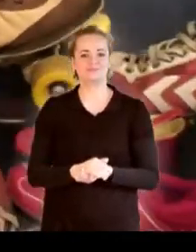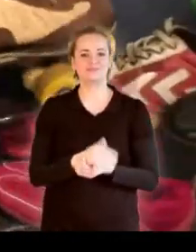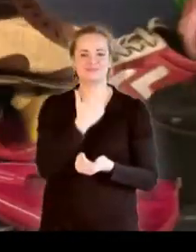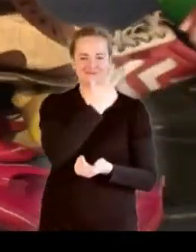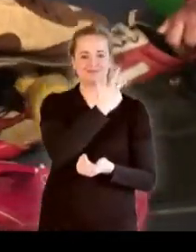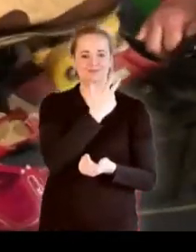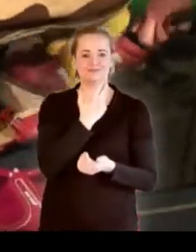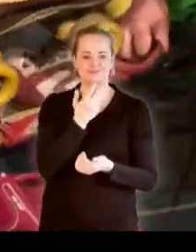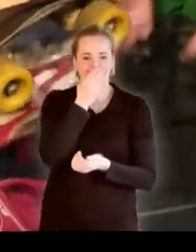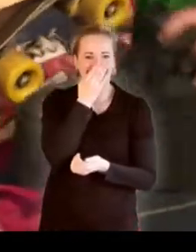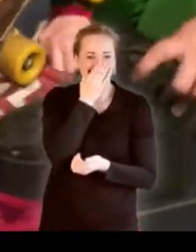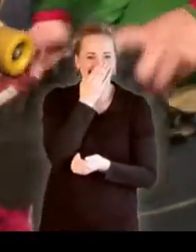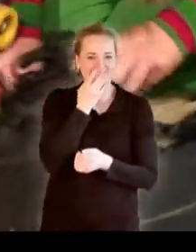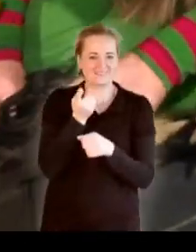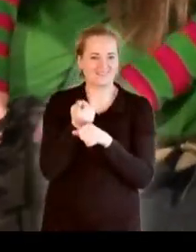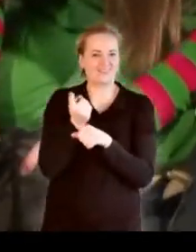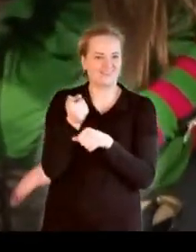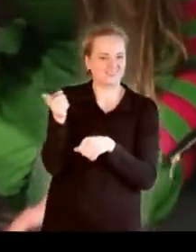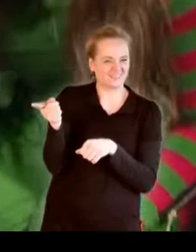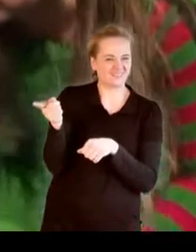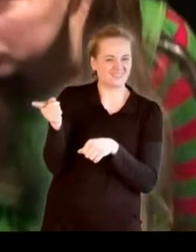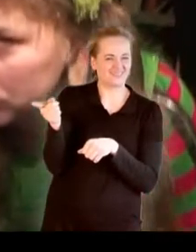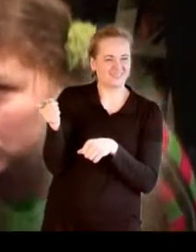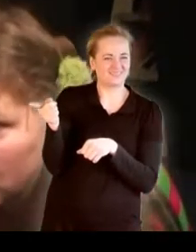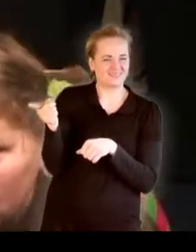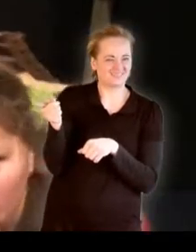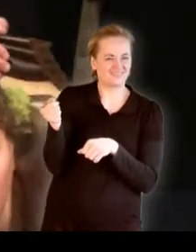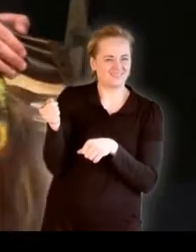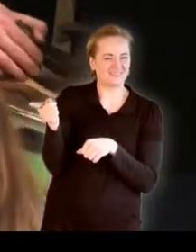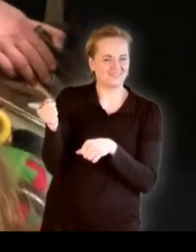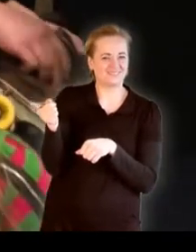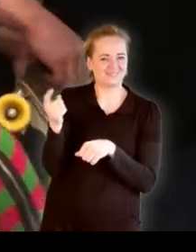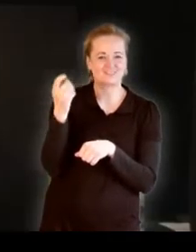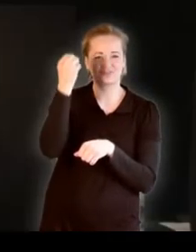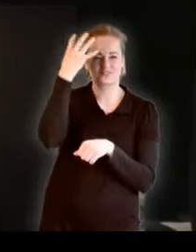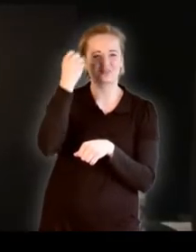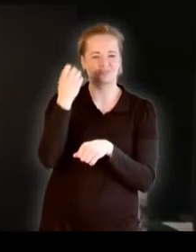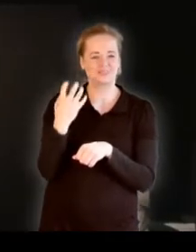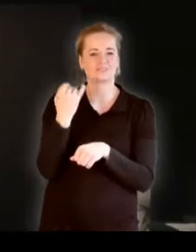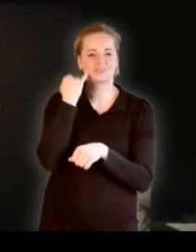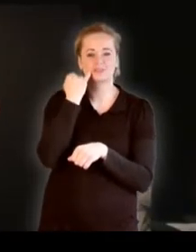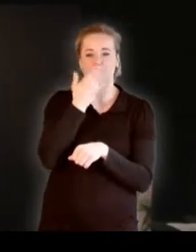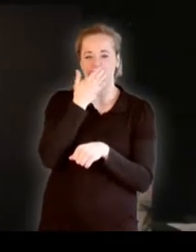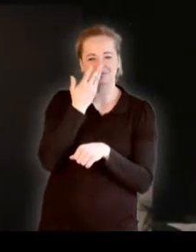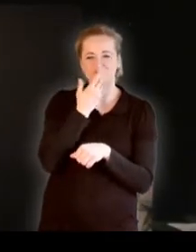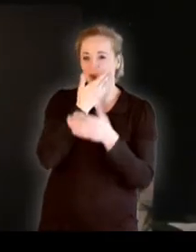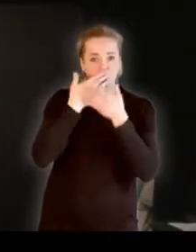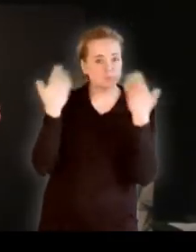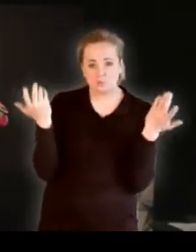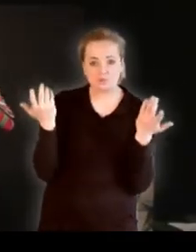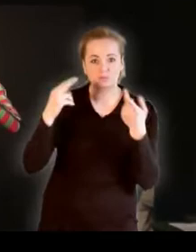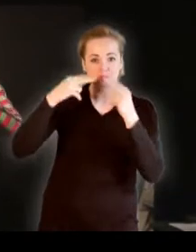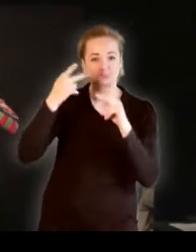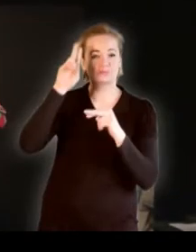kaišėjo galvas pro mašinų langą. Šaukė ir trimitavo. Motociklininkai griausmingai birbino